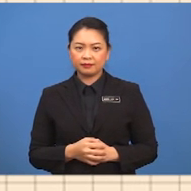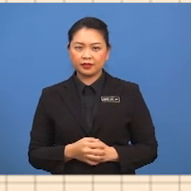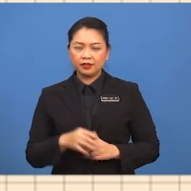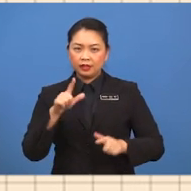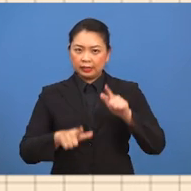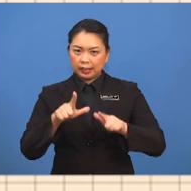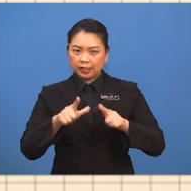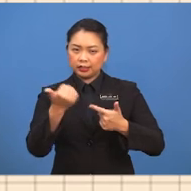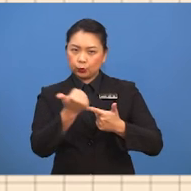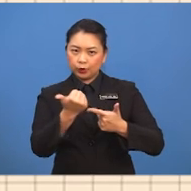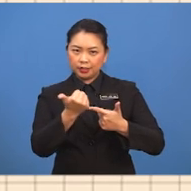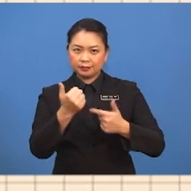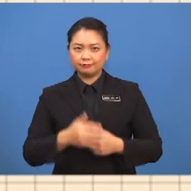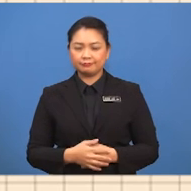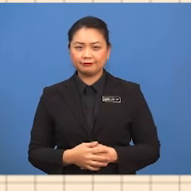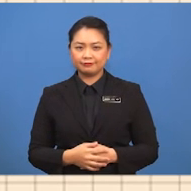Langkah kedua,